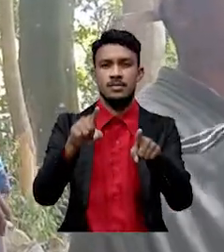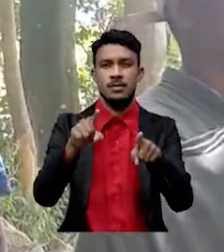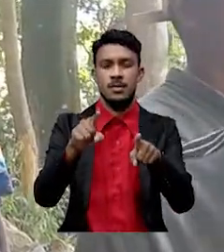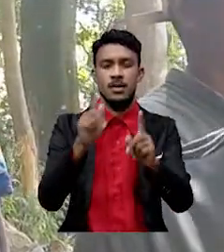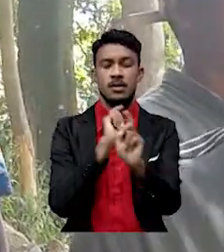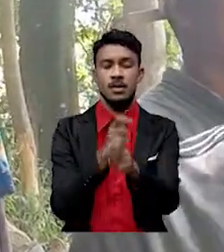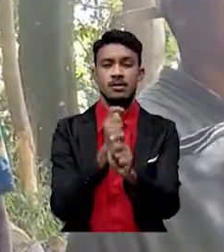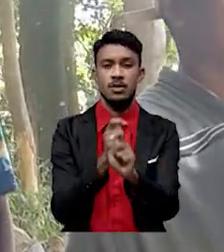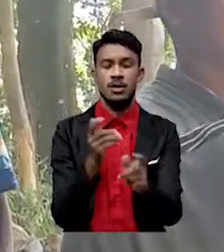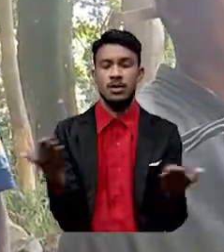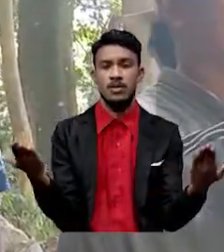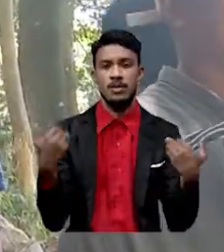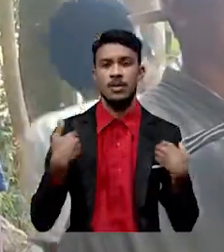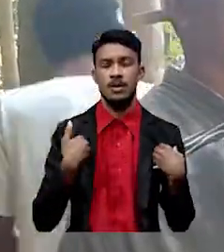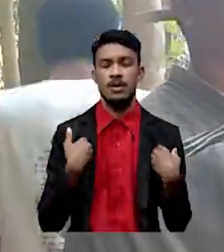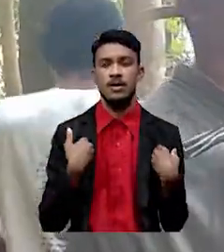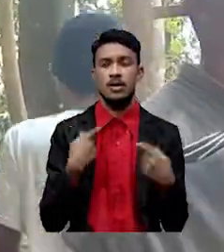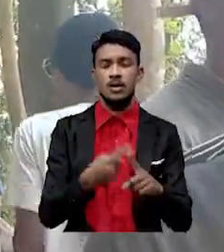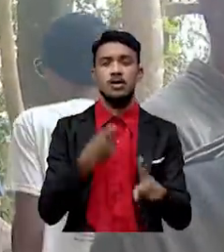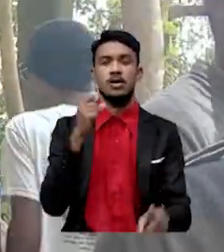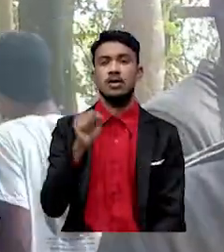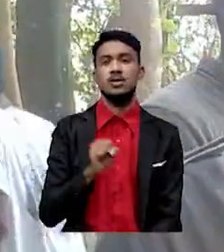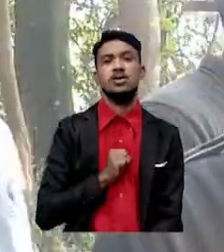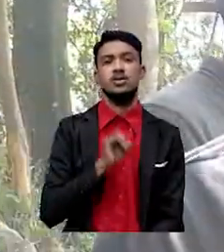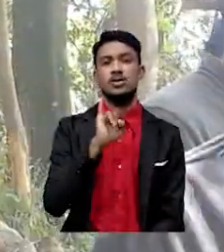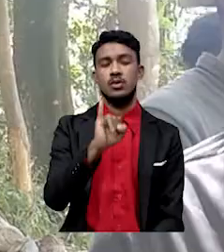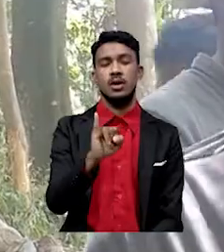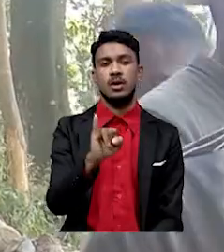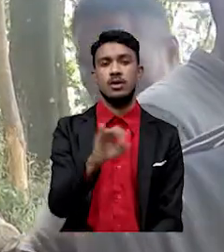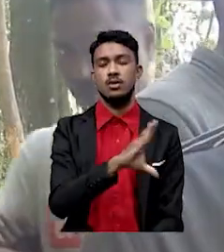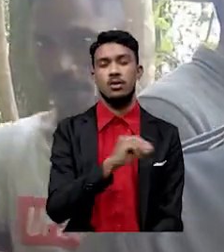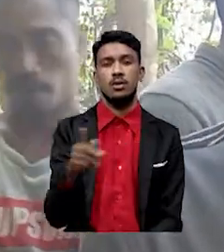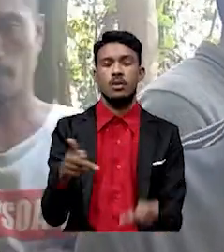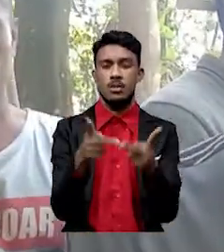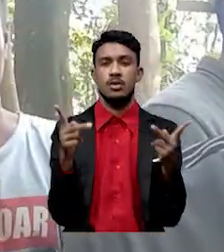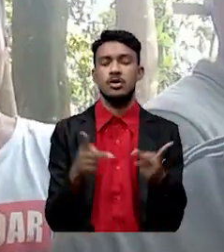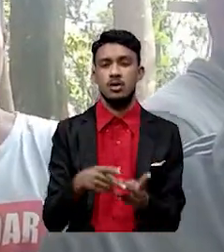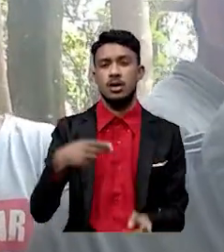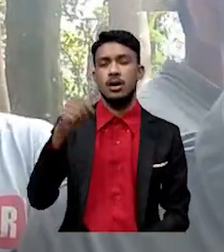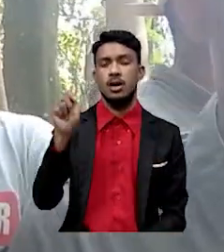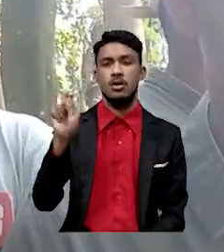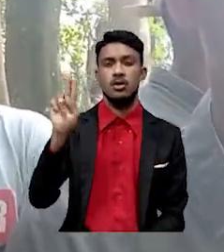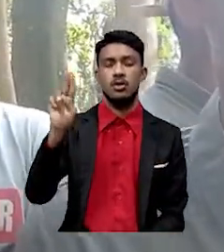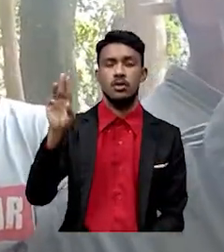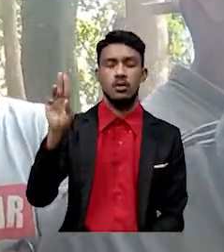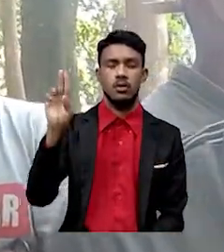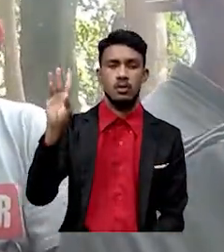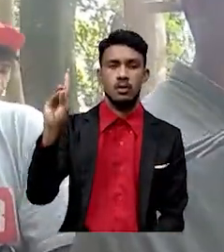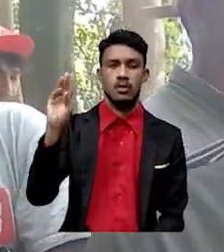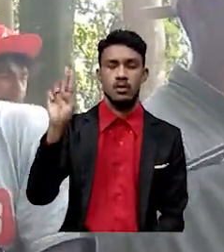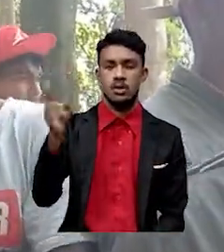transporte nebe mak dia kusi suai nomo so su kusto tudu nemas mai hane mas sa